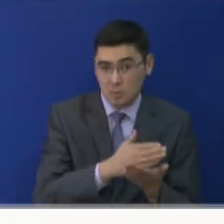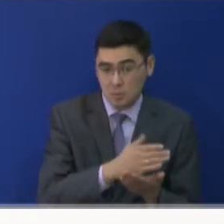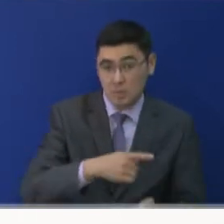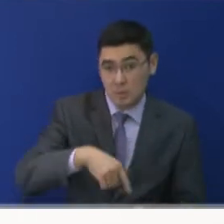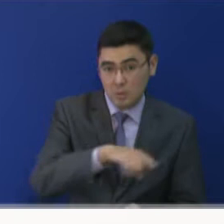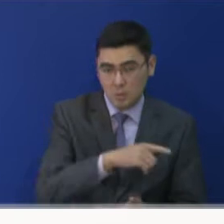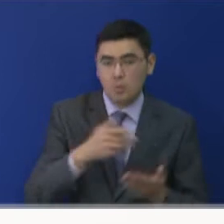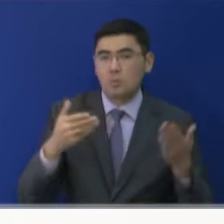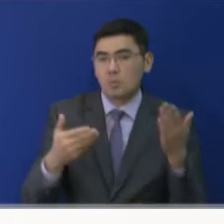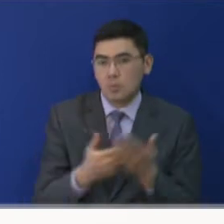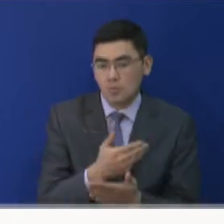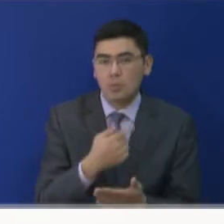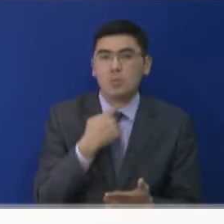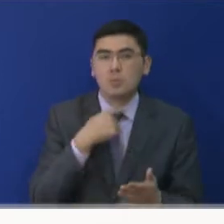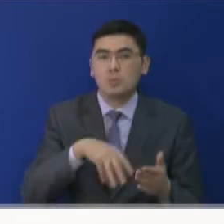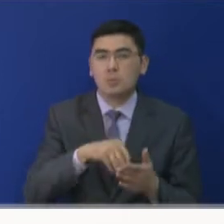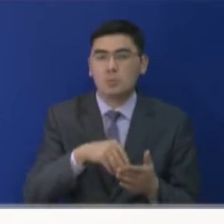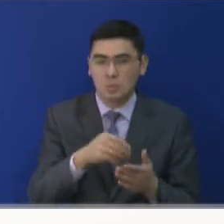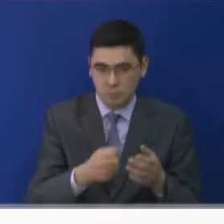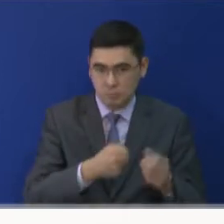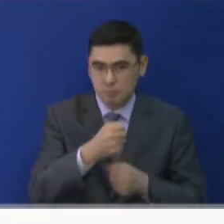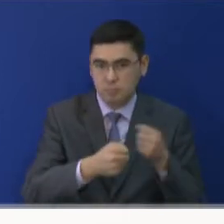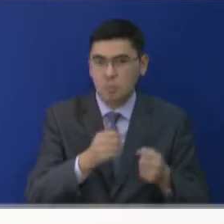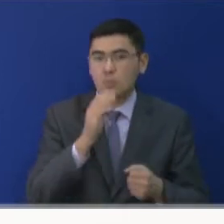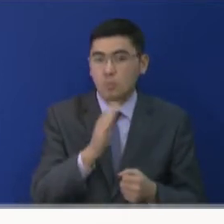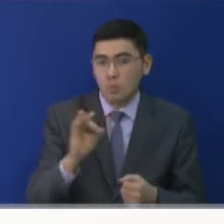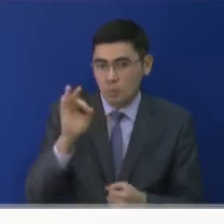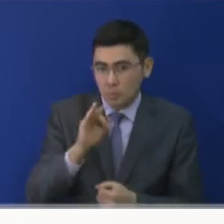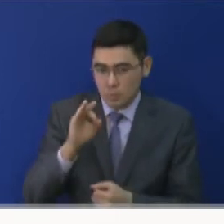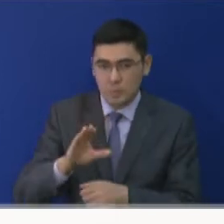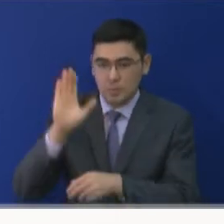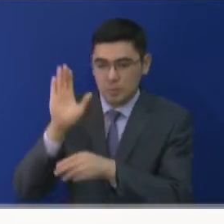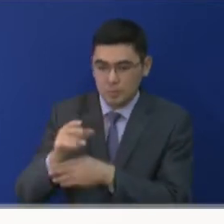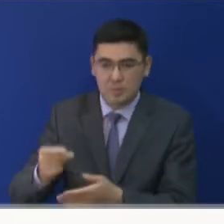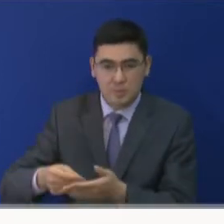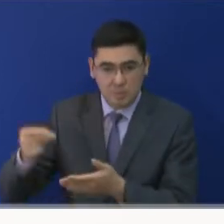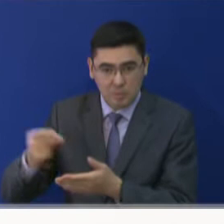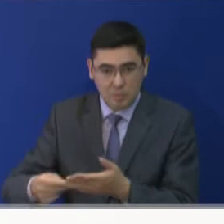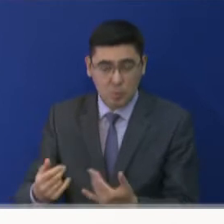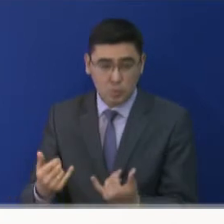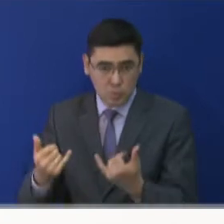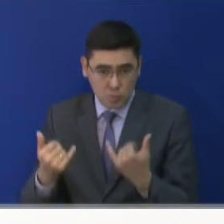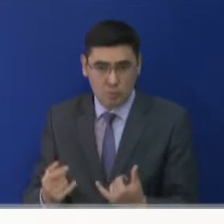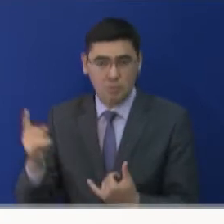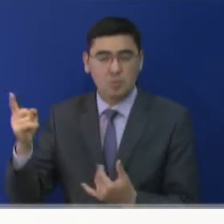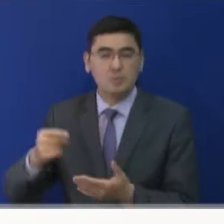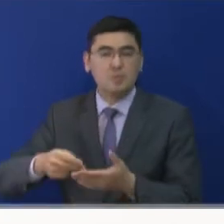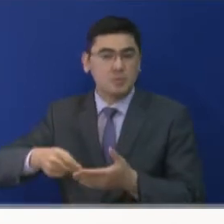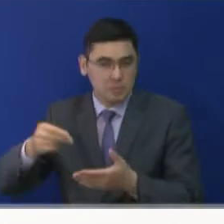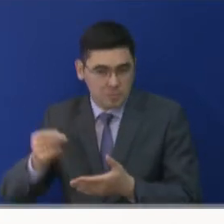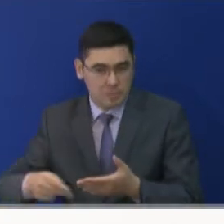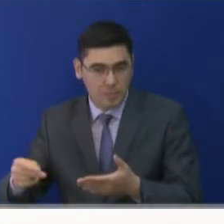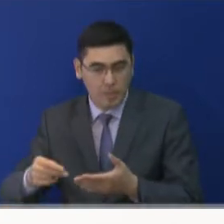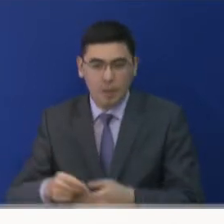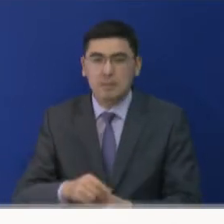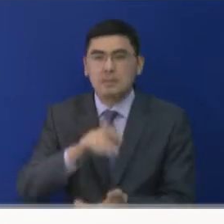деп хабарлайды Ақорда. Бүгін мен парламент мәжілісі депутаттарының сайлауын тағайындау туралы жарлыққа қол қойдым. Орталық сайлау